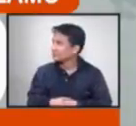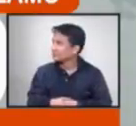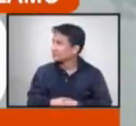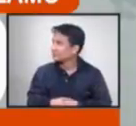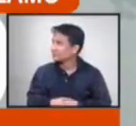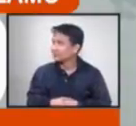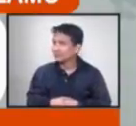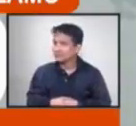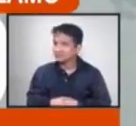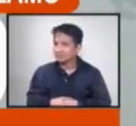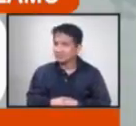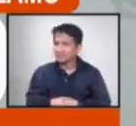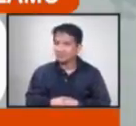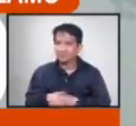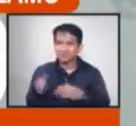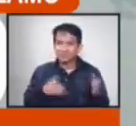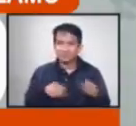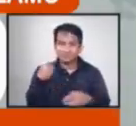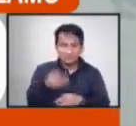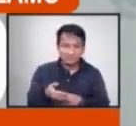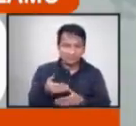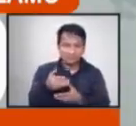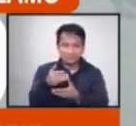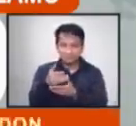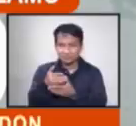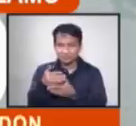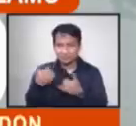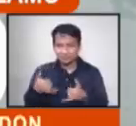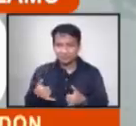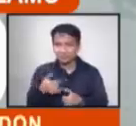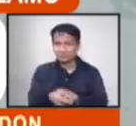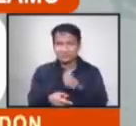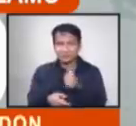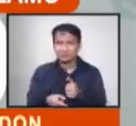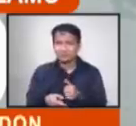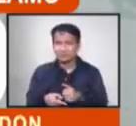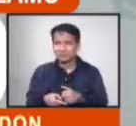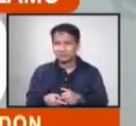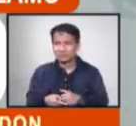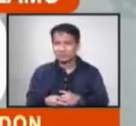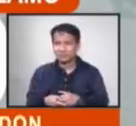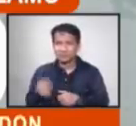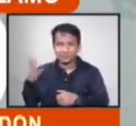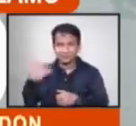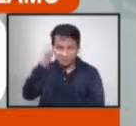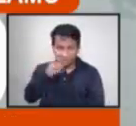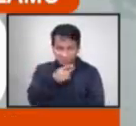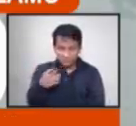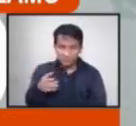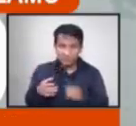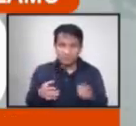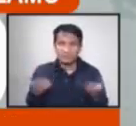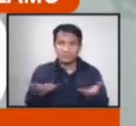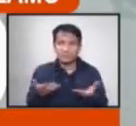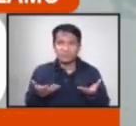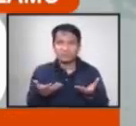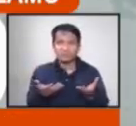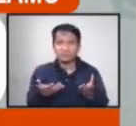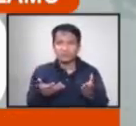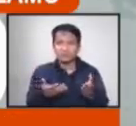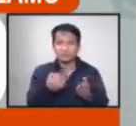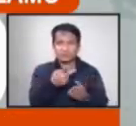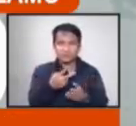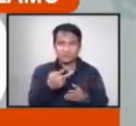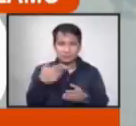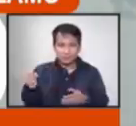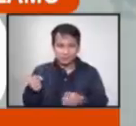ka okay lang sa po, akin na kada game, bibigyan mo yung anak mo, eh ayaw mong maniwala, pasulusul ka, o yan. Sa nag-aaral mga anak mo? Dalawang